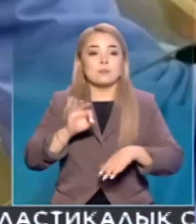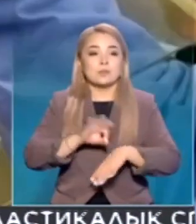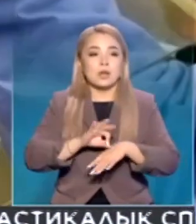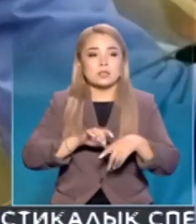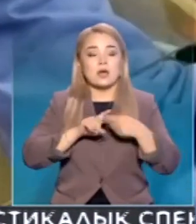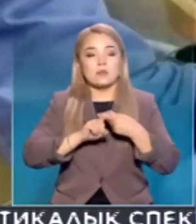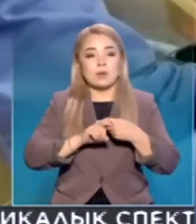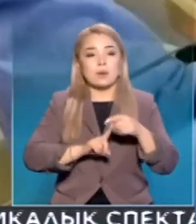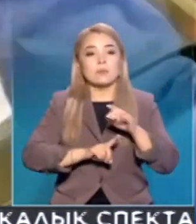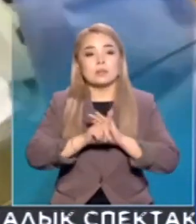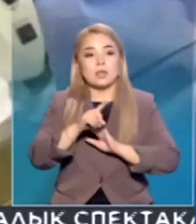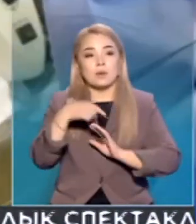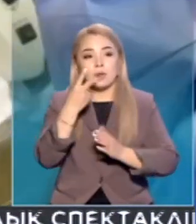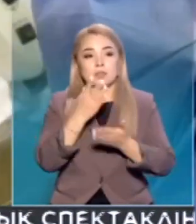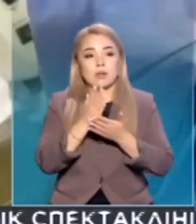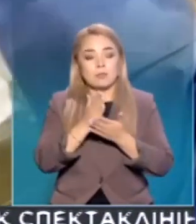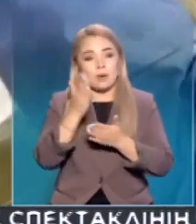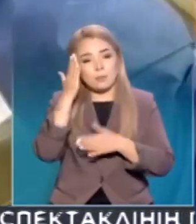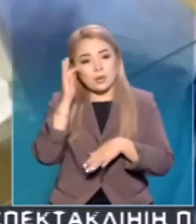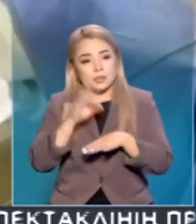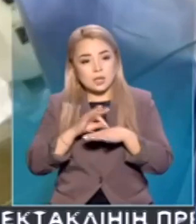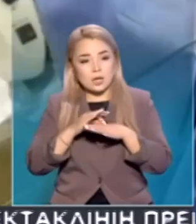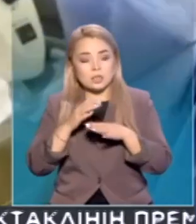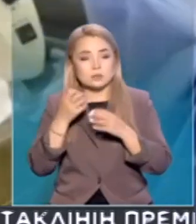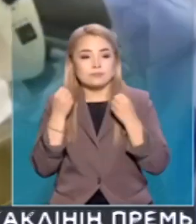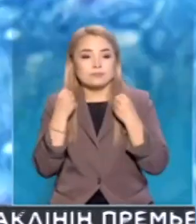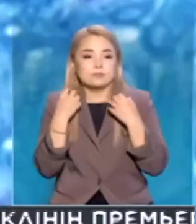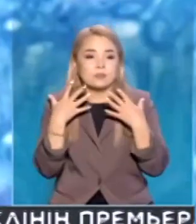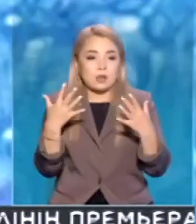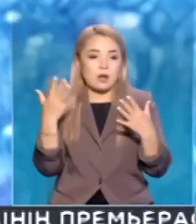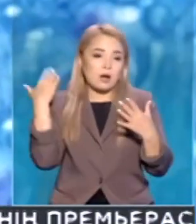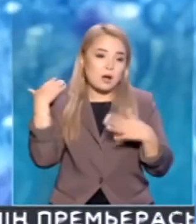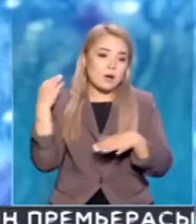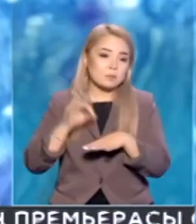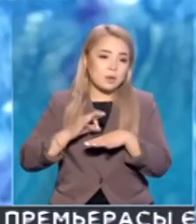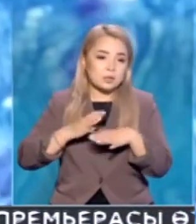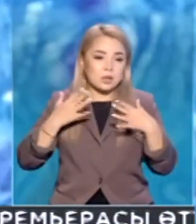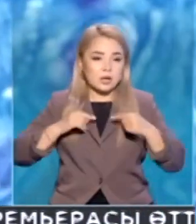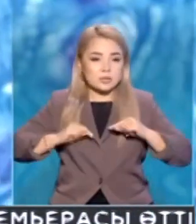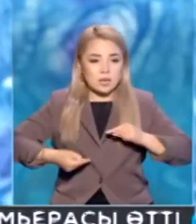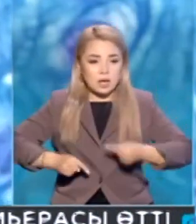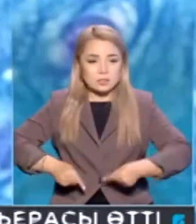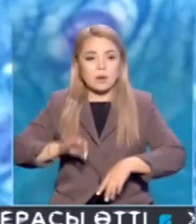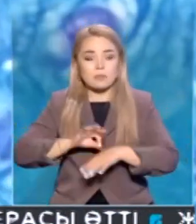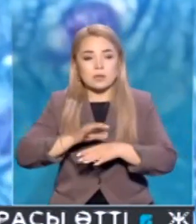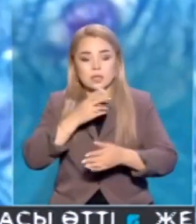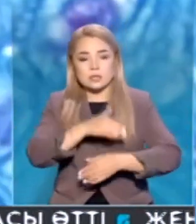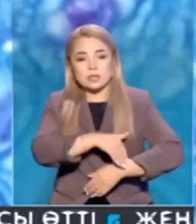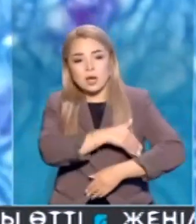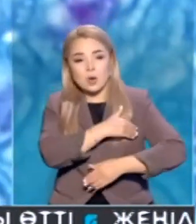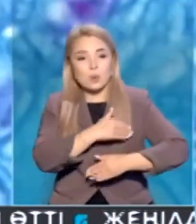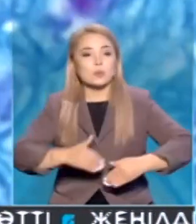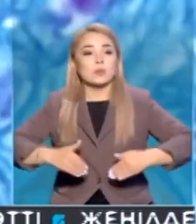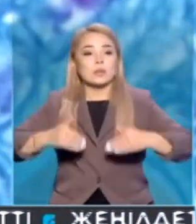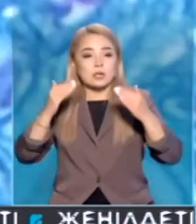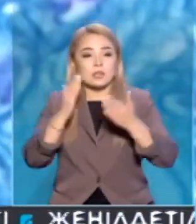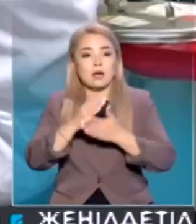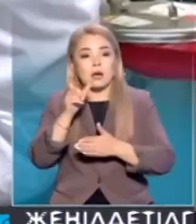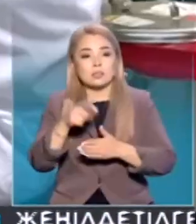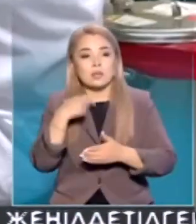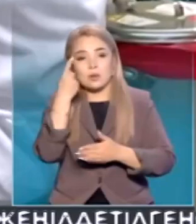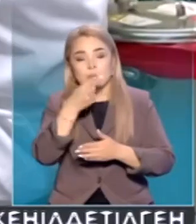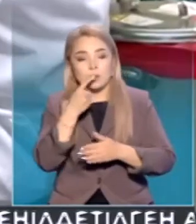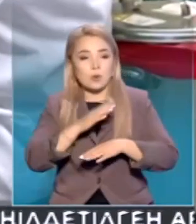шешегінің бастапқы белгілеріне безгек, бас ауруы, ісіну, арқаның ауруы, бұлшық еттің сыздауы жатады. Ал дене қызуы көтерілгеннен кейін адамның